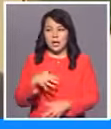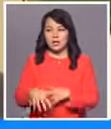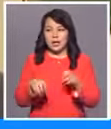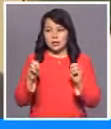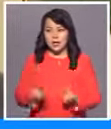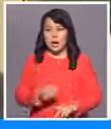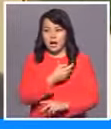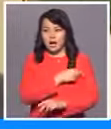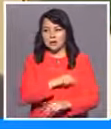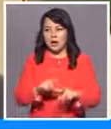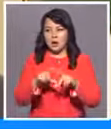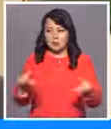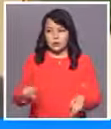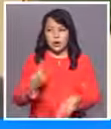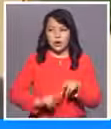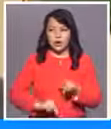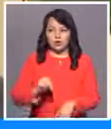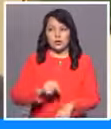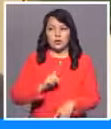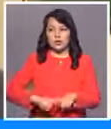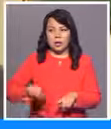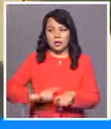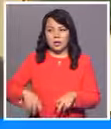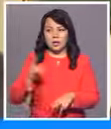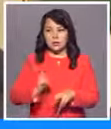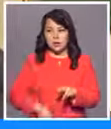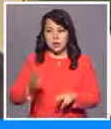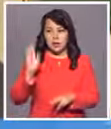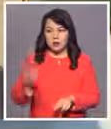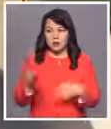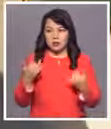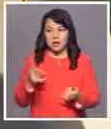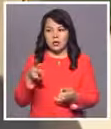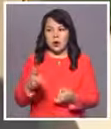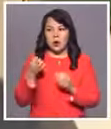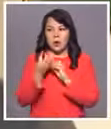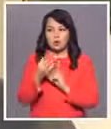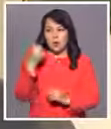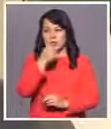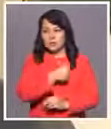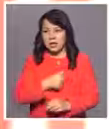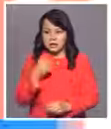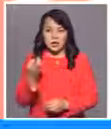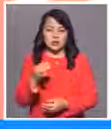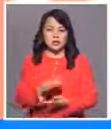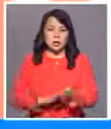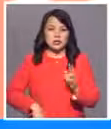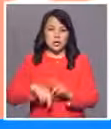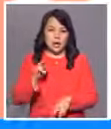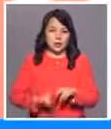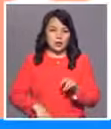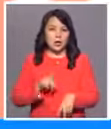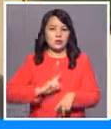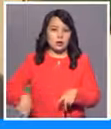емхана құрылысын жалғастырып жатыр. Біз өткен жылы 2014 жылы басталған, биыл жалғасын табуда. Сонымен